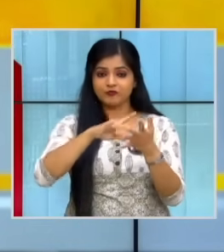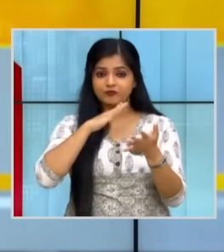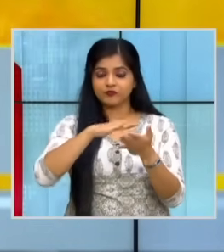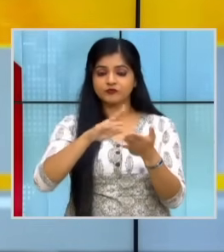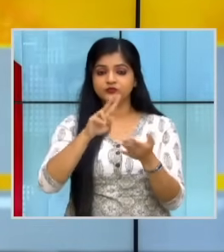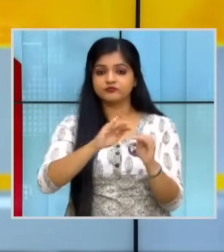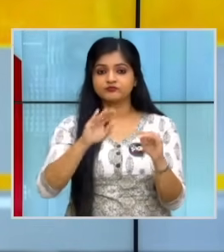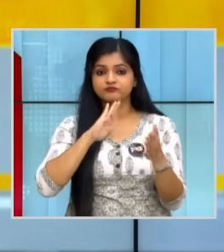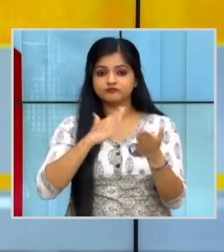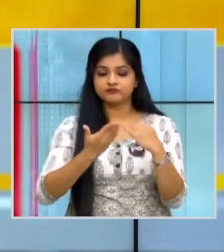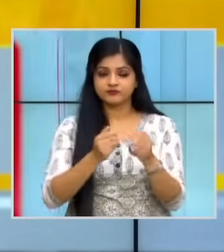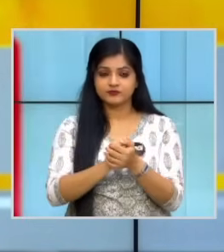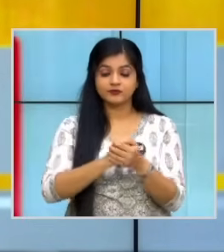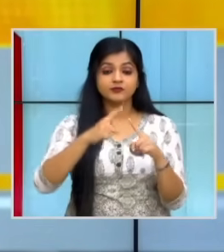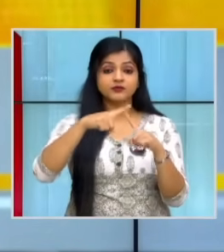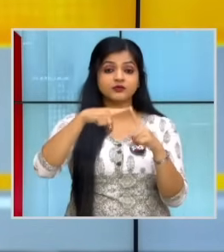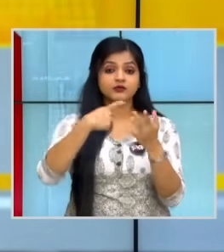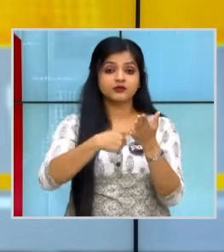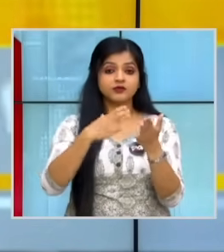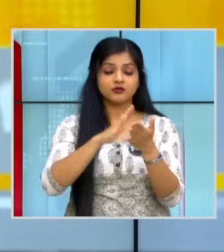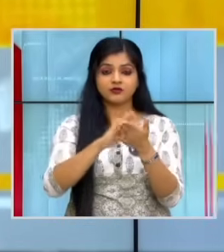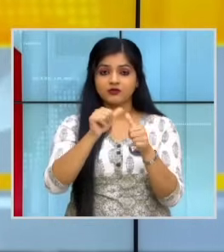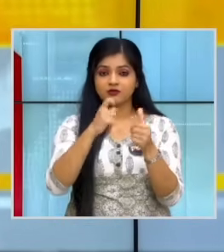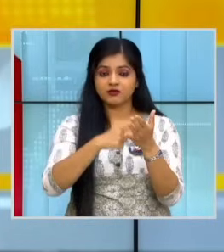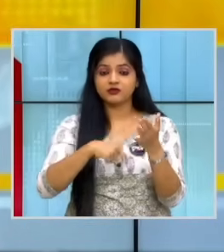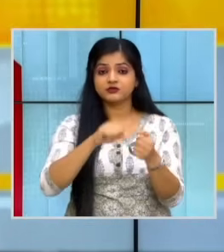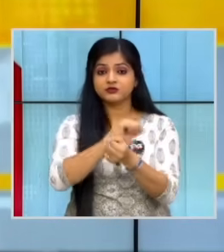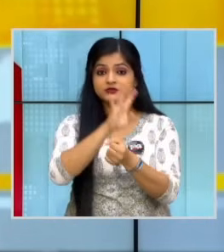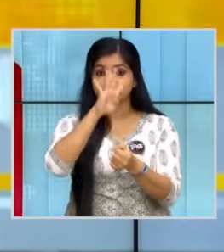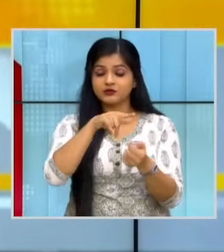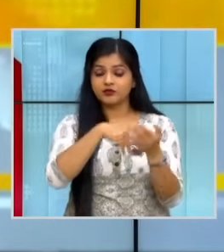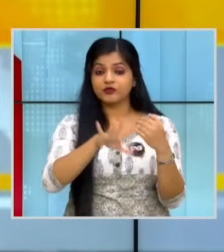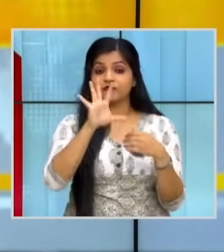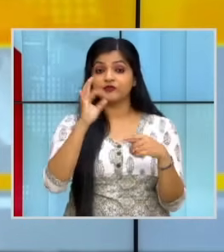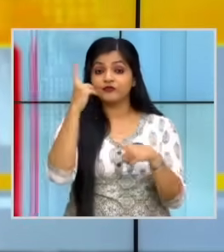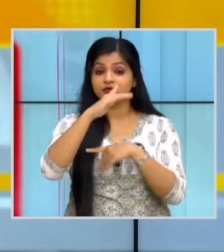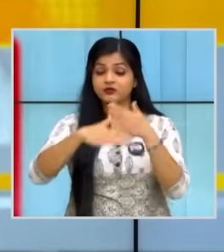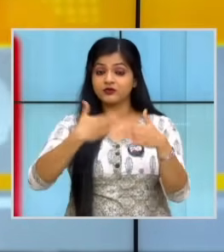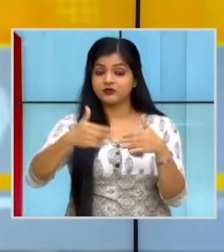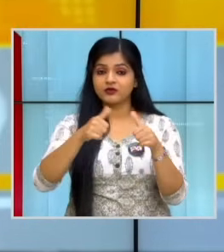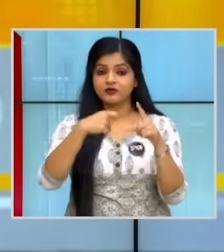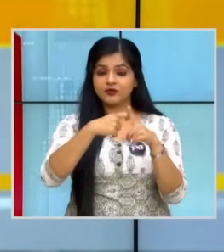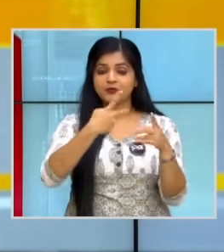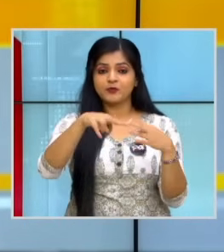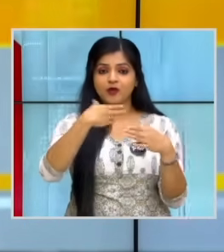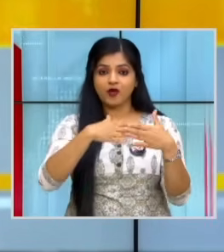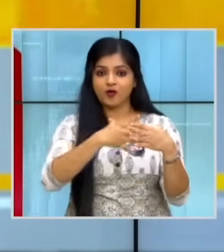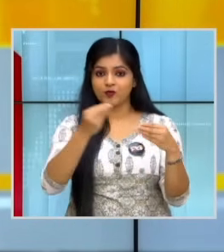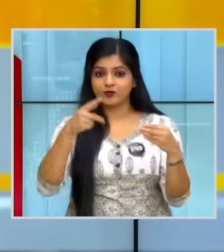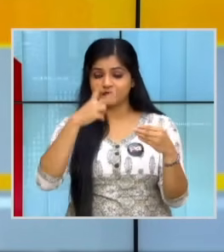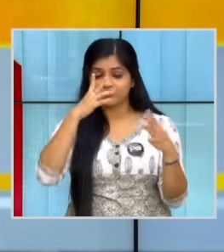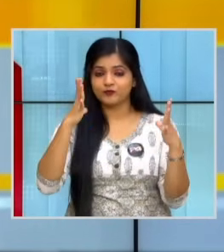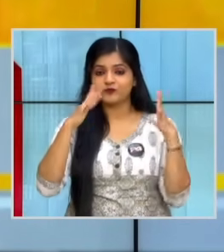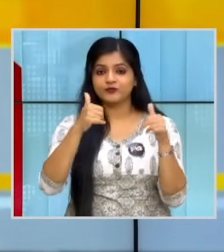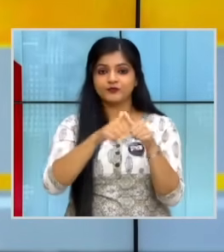മരിച്ചു. തിഹാർ ജയിലിൽ നിന്ന് 50 ദിവസത്തിന് ശേഷം അരവിന്ദ് കെജ്രിവാൾ പുറത്തെത്തുന്നതിന് കാത്തിരിക്കുകയാണ് ആം ആദ്മി പാർട്ടി.